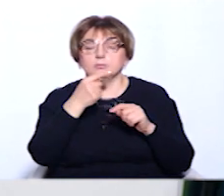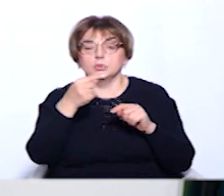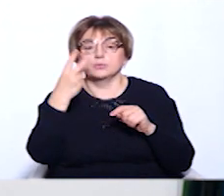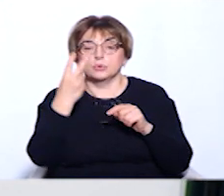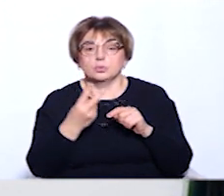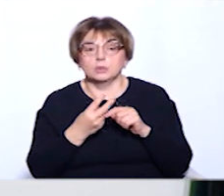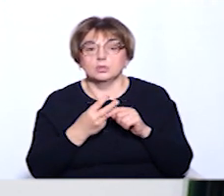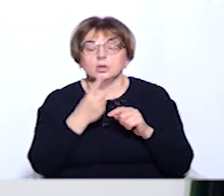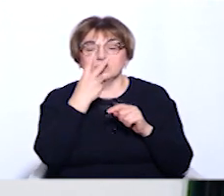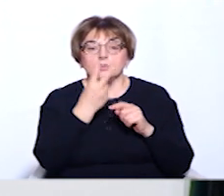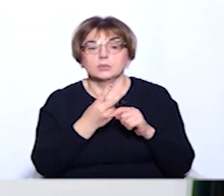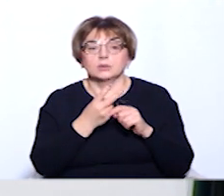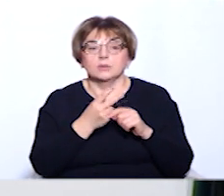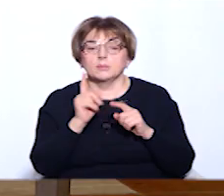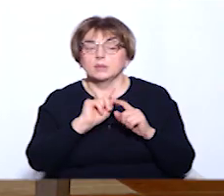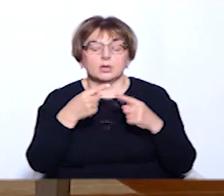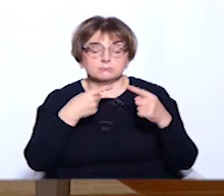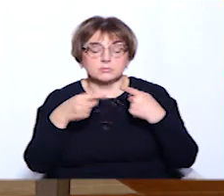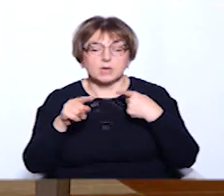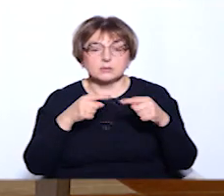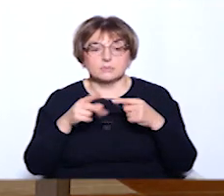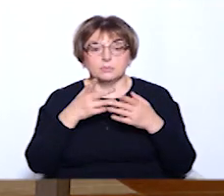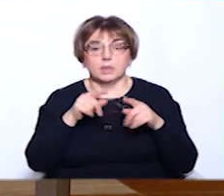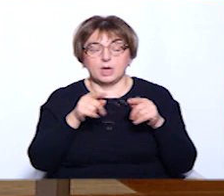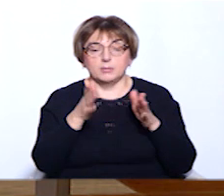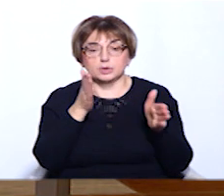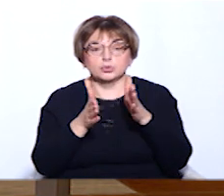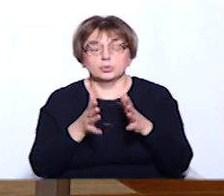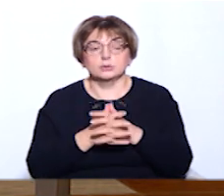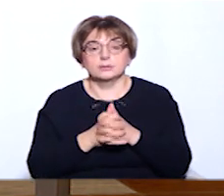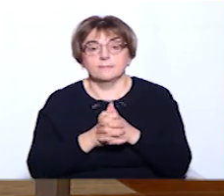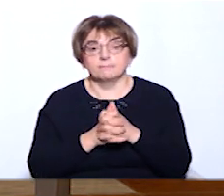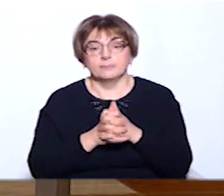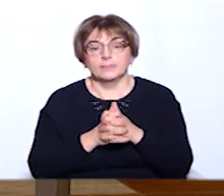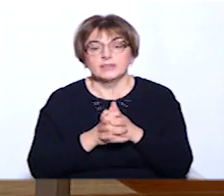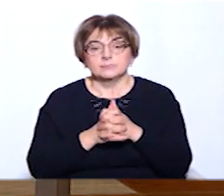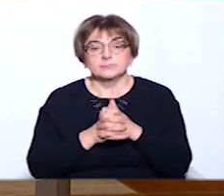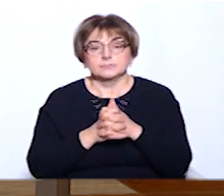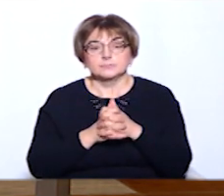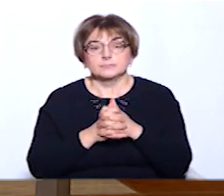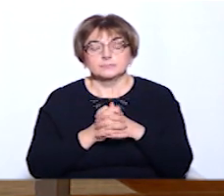CN H2N-2. მე თქვენ გაჩვენებთ რა განსხვავება ამათ შორის.